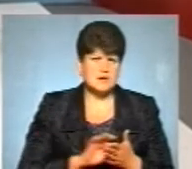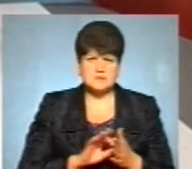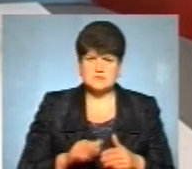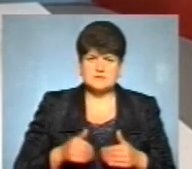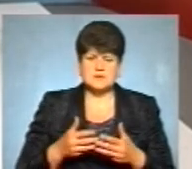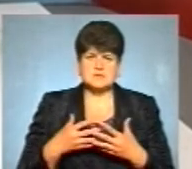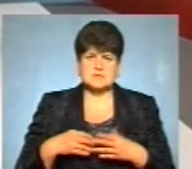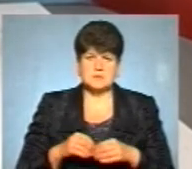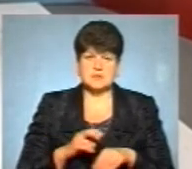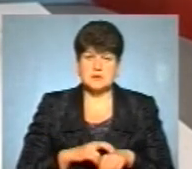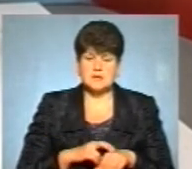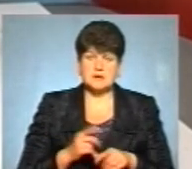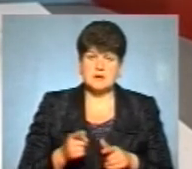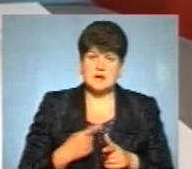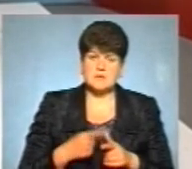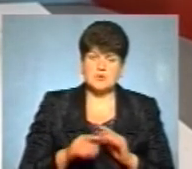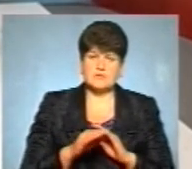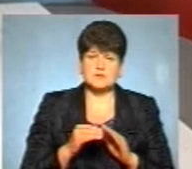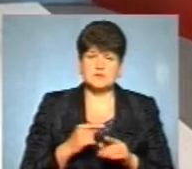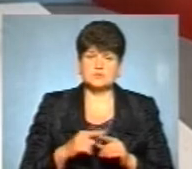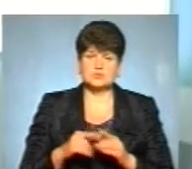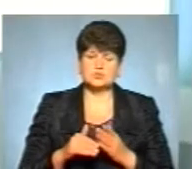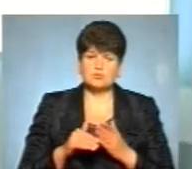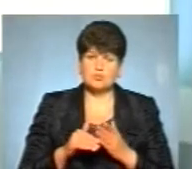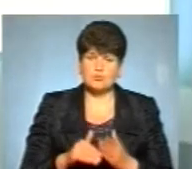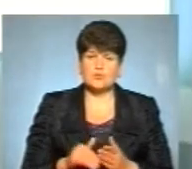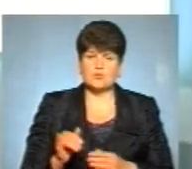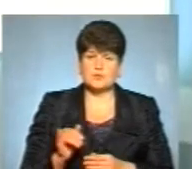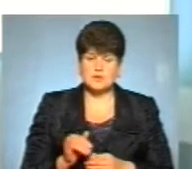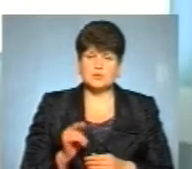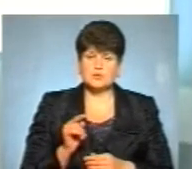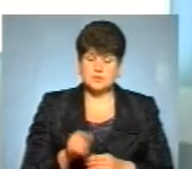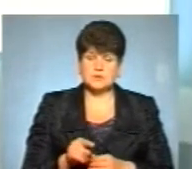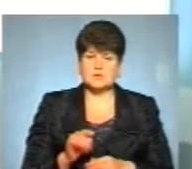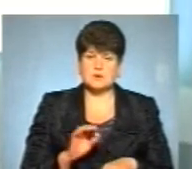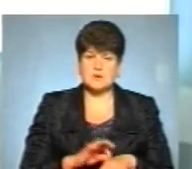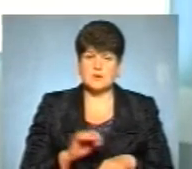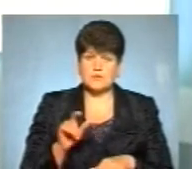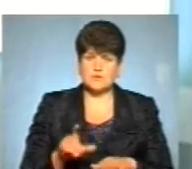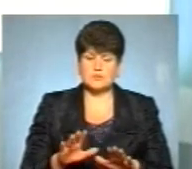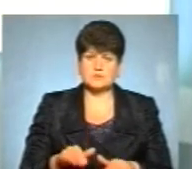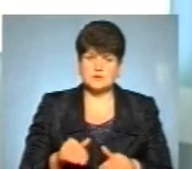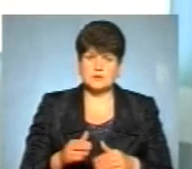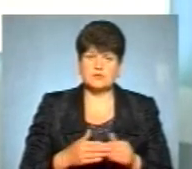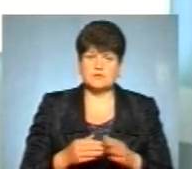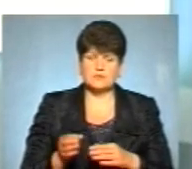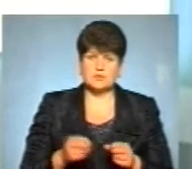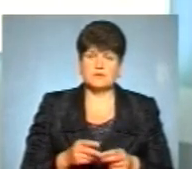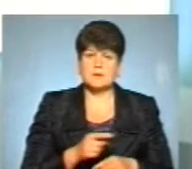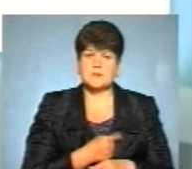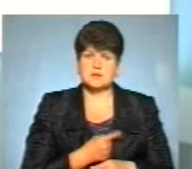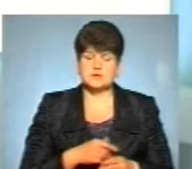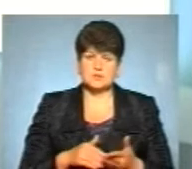до сімейного лікаря або ж викликати швидку допомогу. Ось, і тоді хворому буде надана кваліфікована медична допомога.